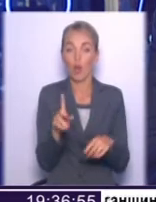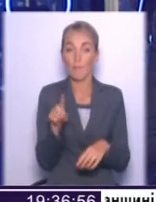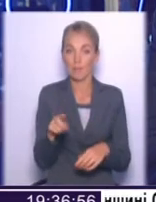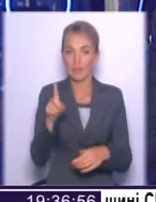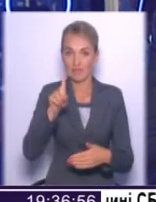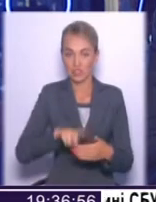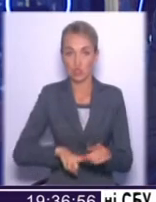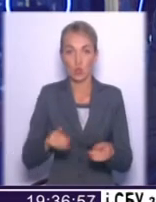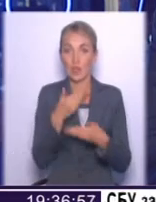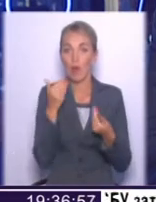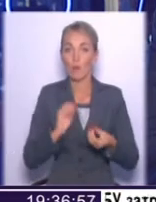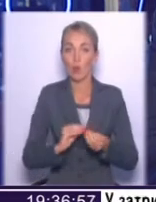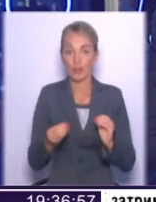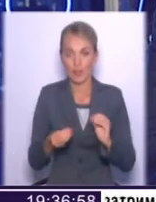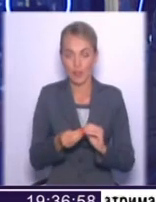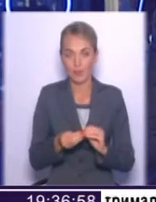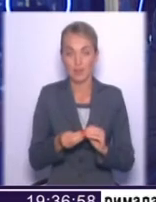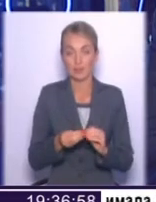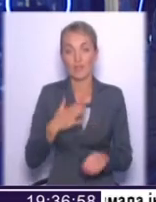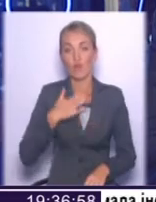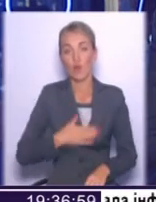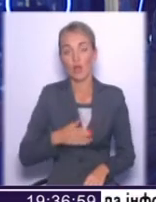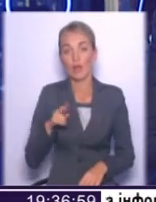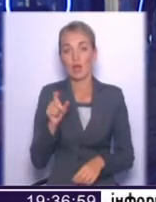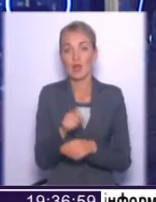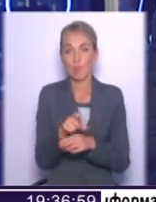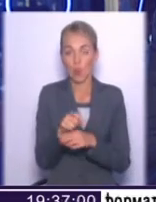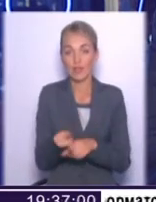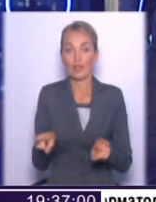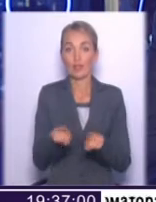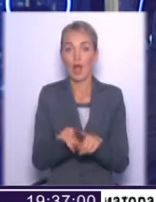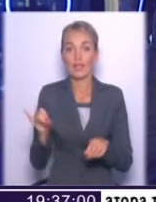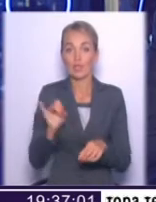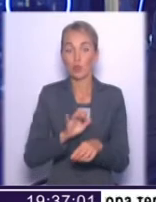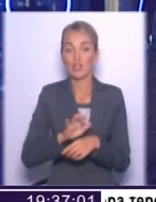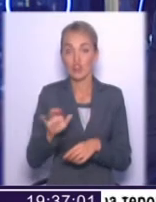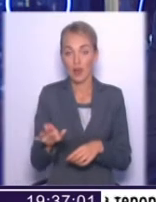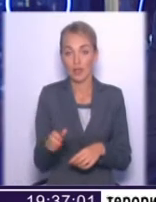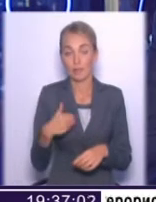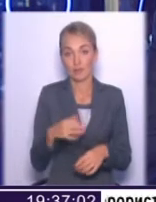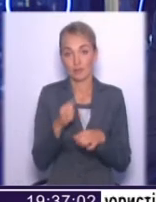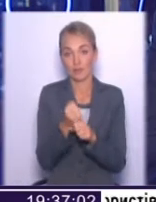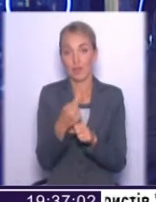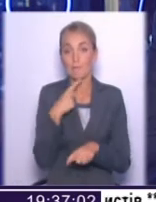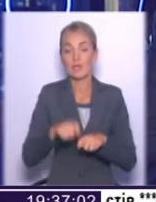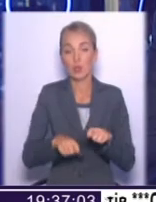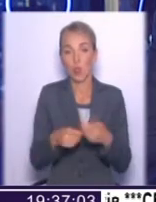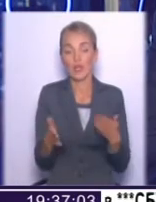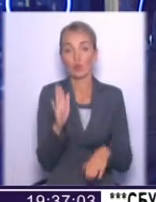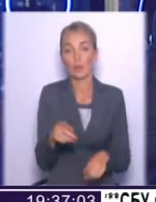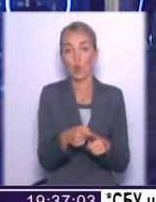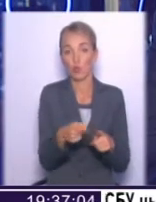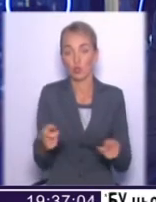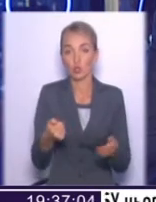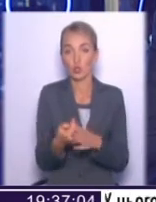пересвідчитися, що в ньому нема проблем, їм задоволені як замовники, так і постачальники, ми проводимо пілот, який буде продовжуватися приблизно до